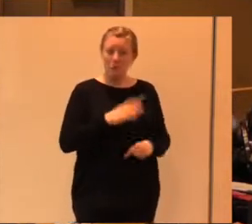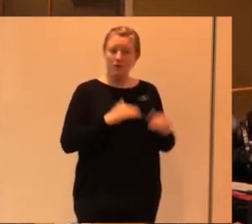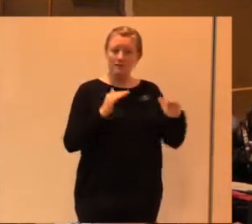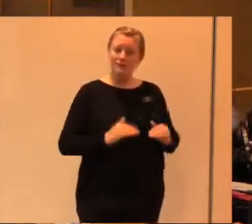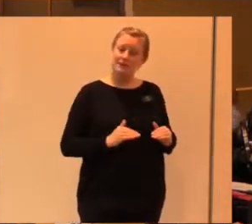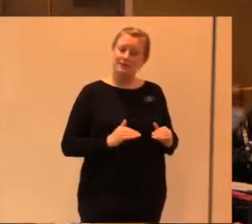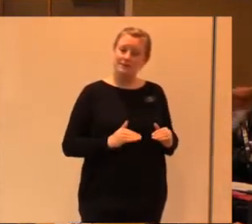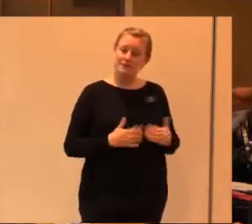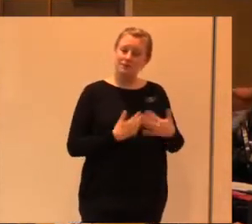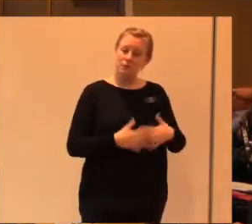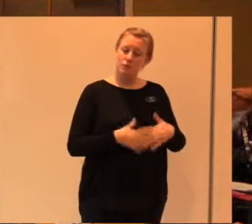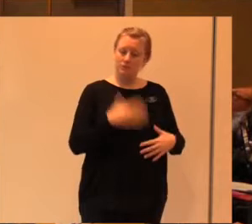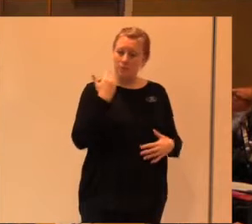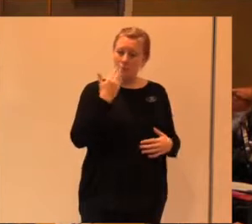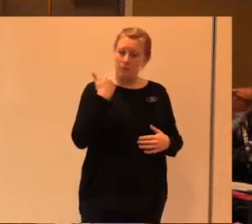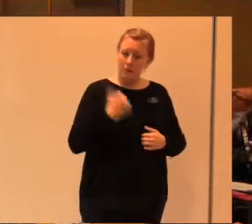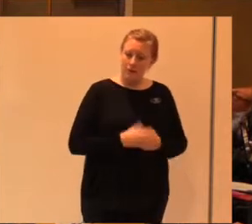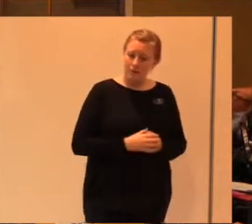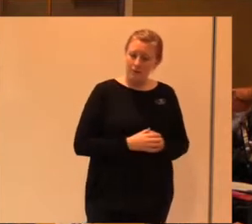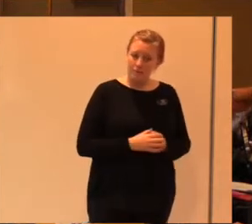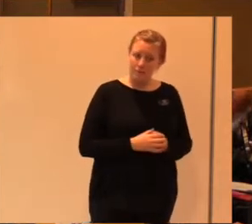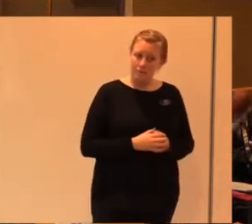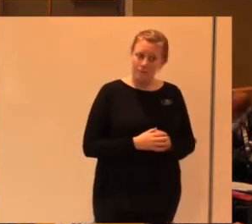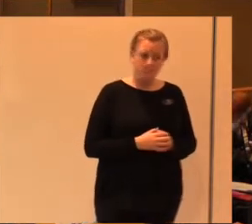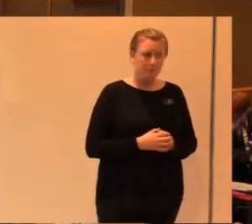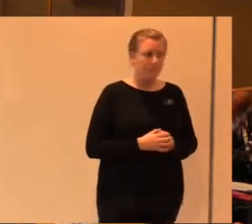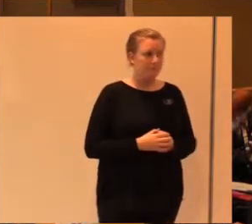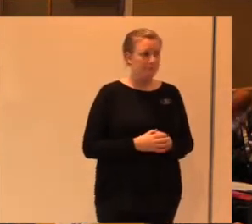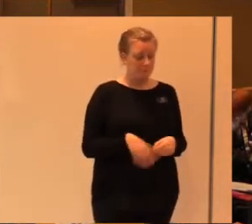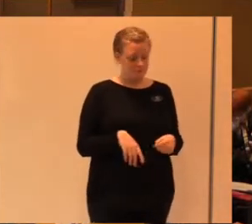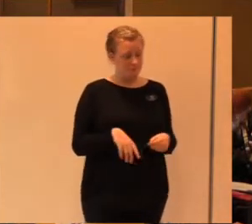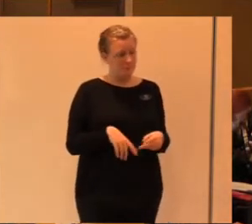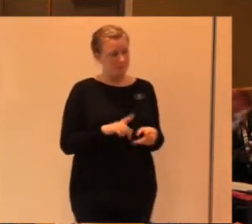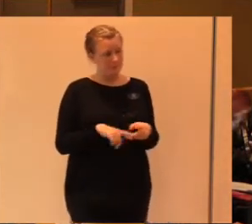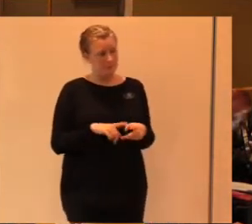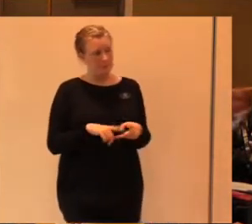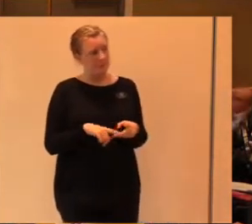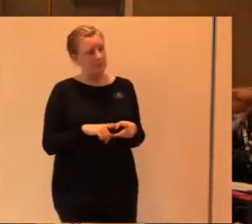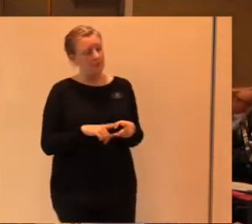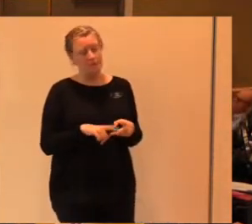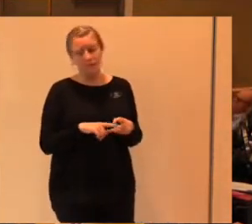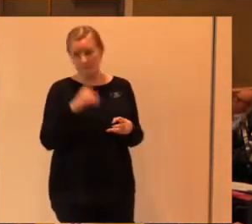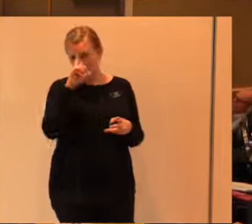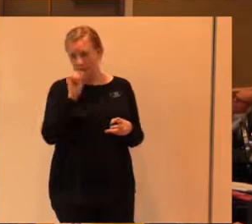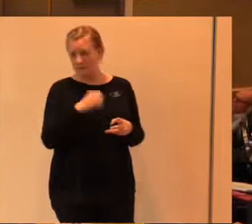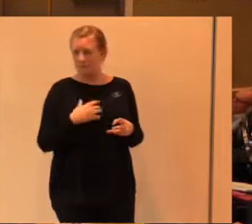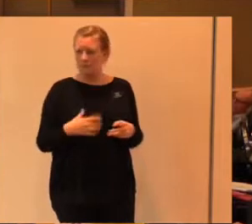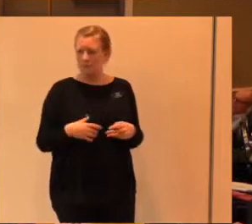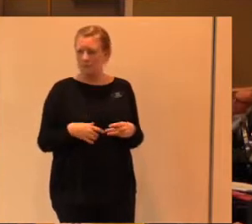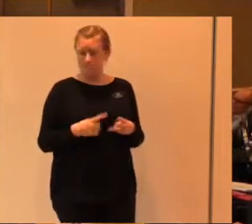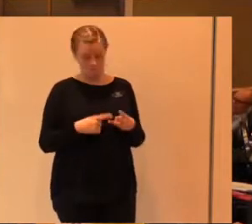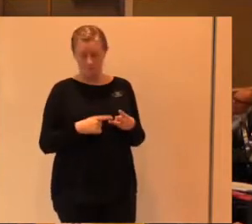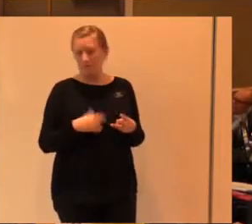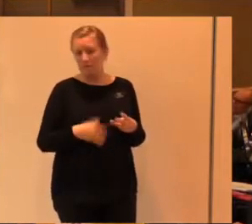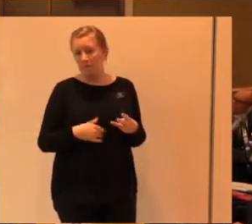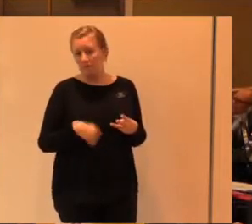Sen har vi ett tredje uppdrag som är också intressant, som handlar om det begrepp som ännu inte är så jätteutforskat, men som man skulle kunna